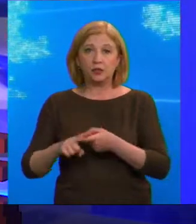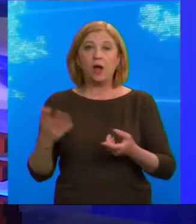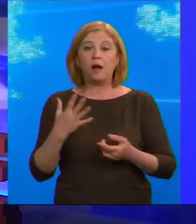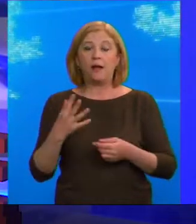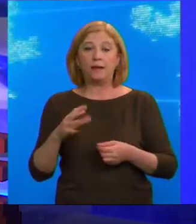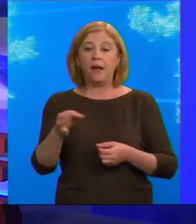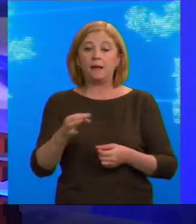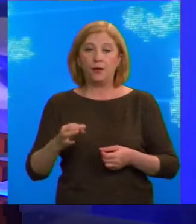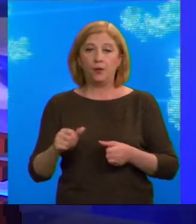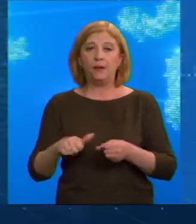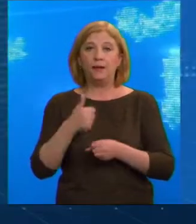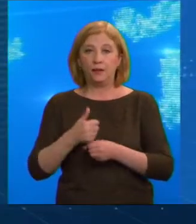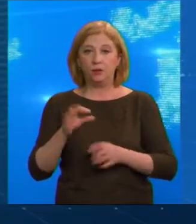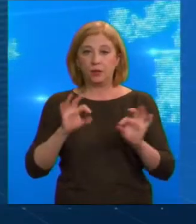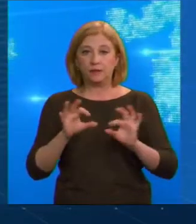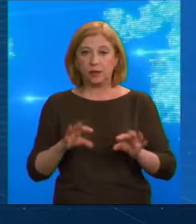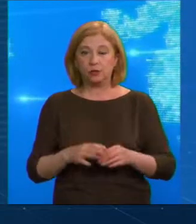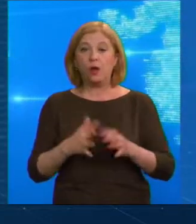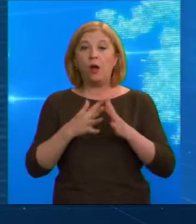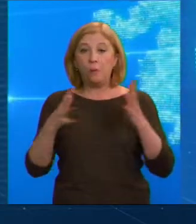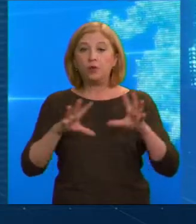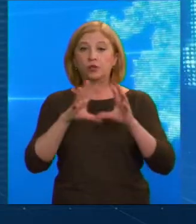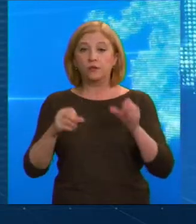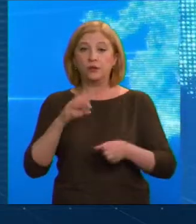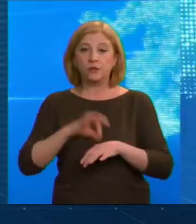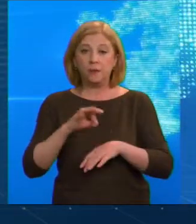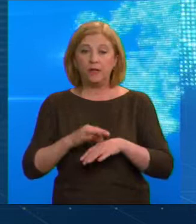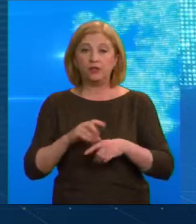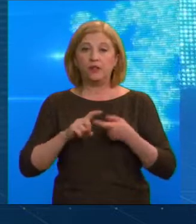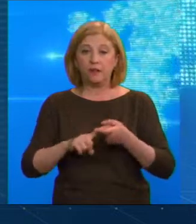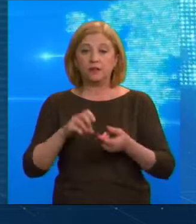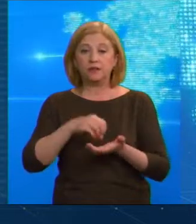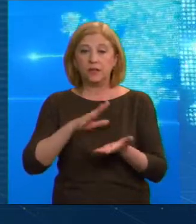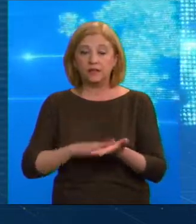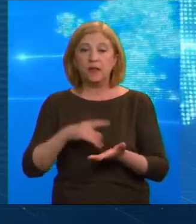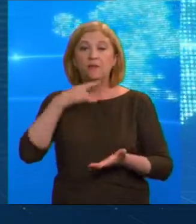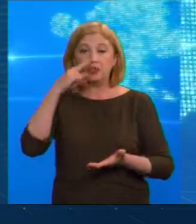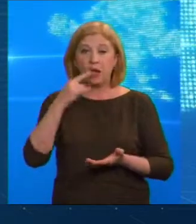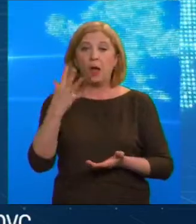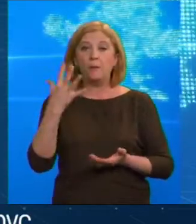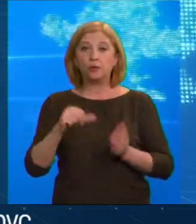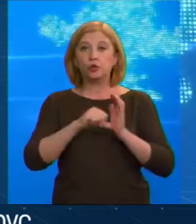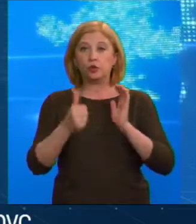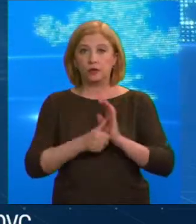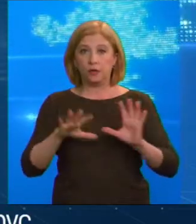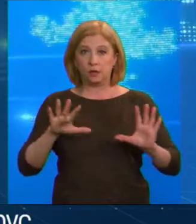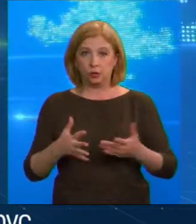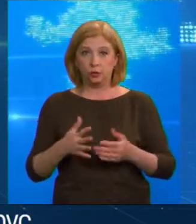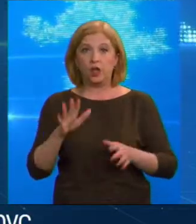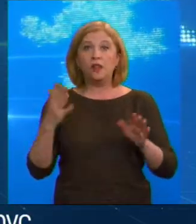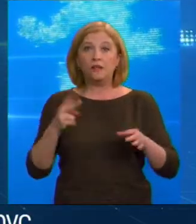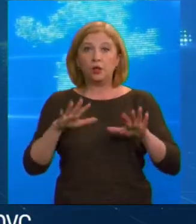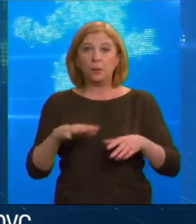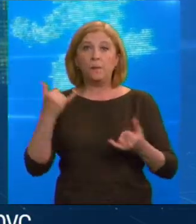сейчас расскажу. Больше всего заболевших коронавирусной инфекцией зарегистрировано в Челябинске 516 случаев. На втором месте